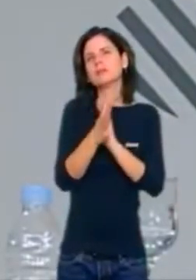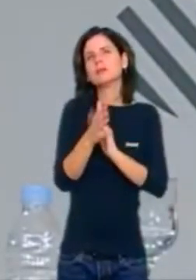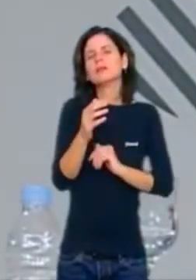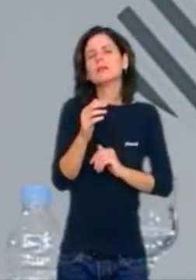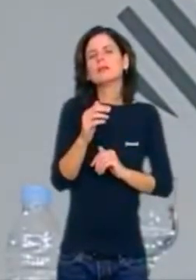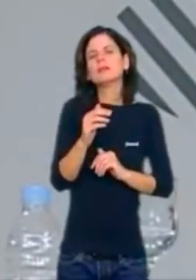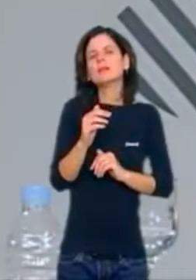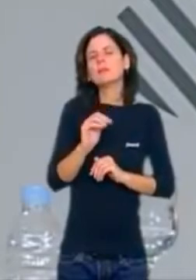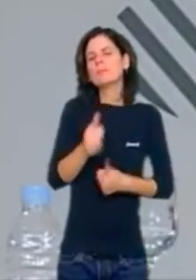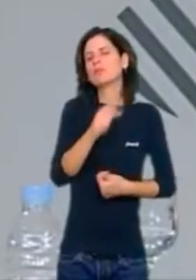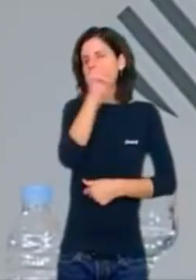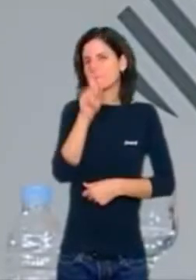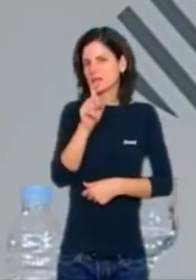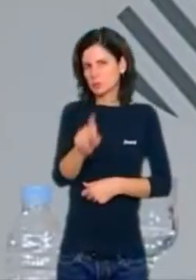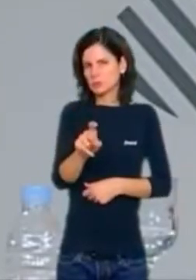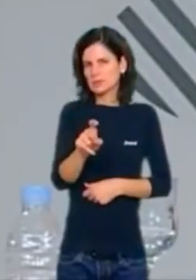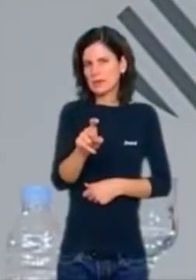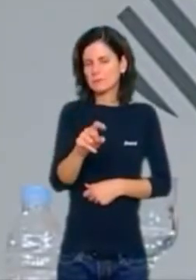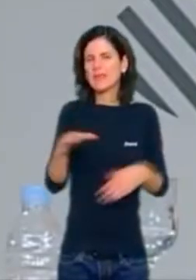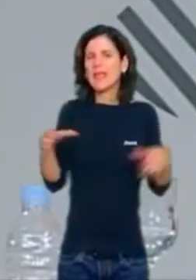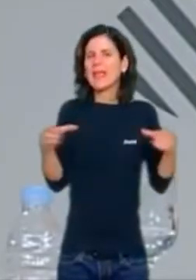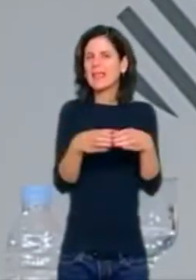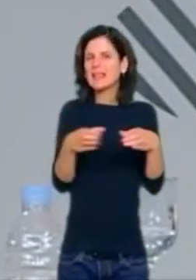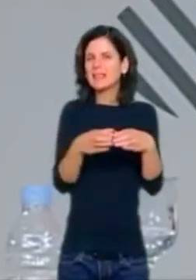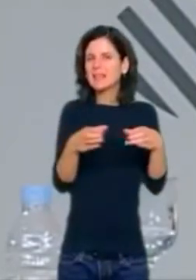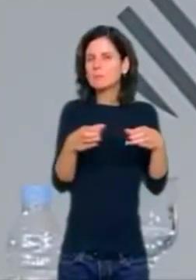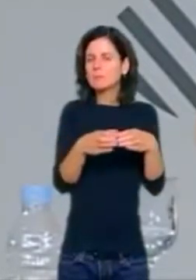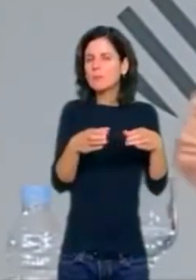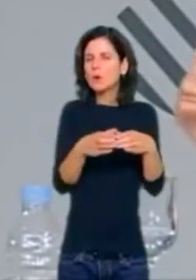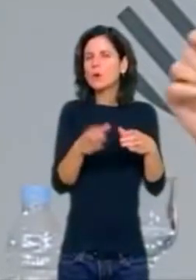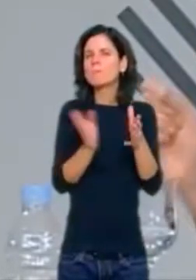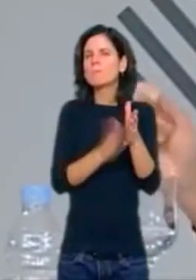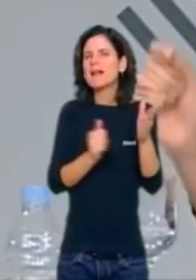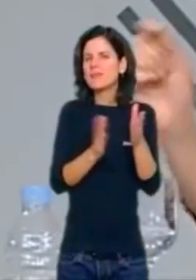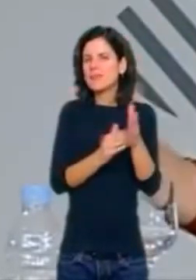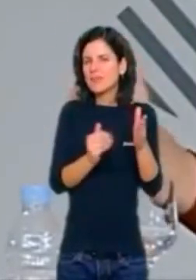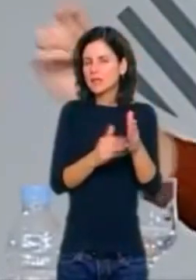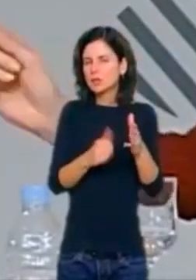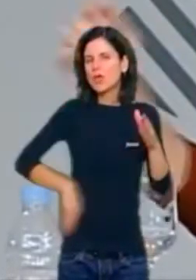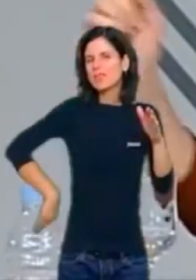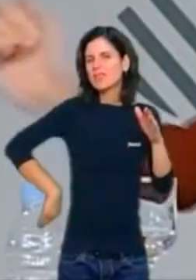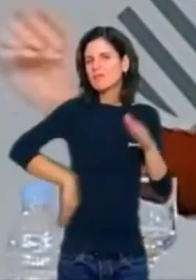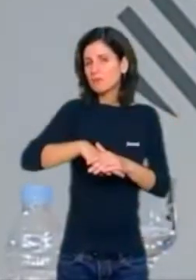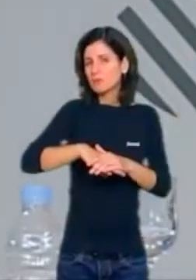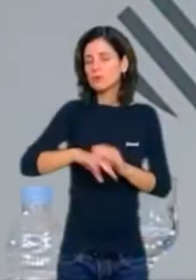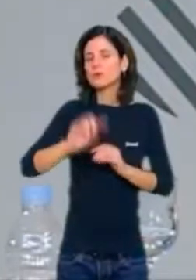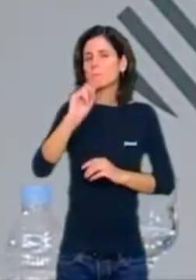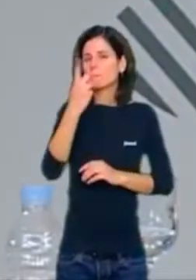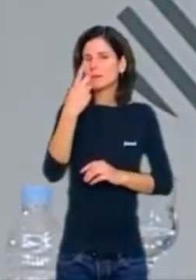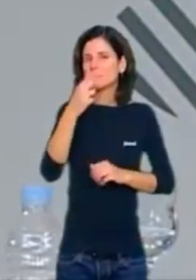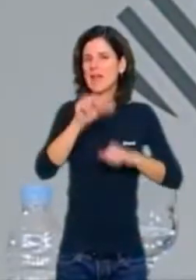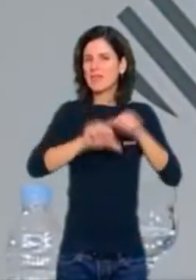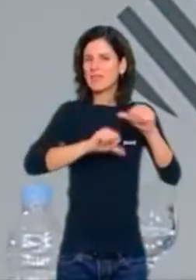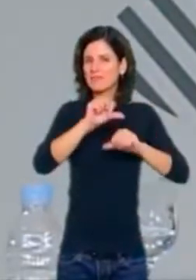pregunta, que era: quin és l'equip valencià de futbol millor situat en primera divisió, en la Lliga?